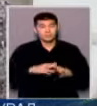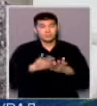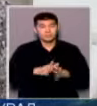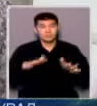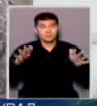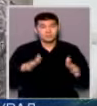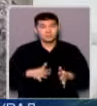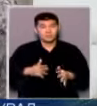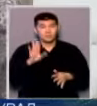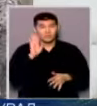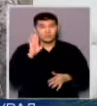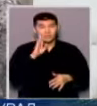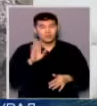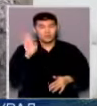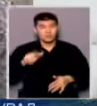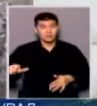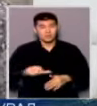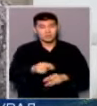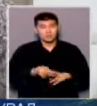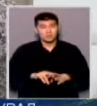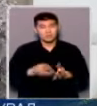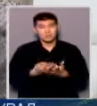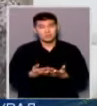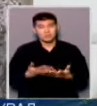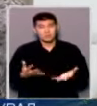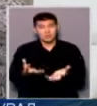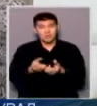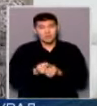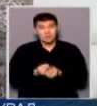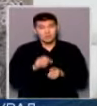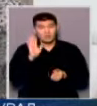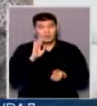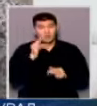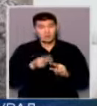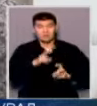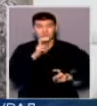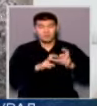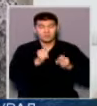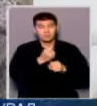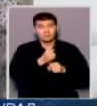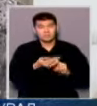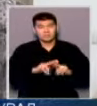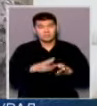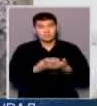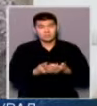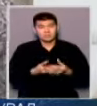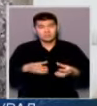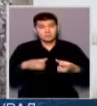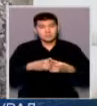минимизации использования воды с реки Урал, минимизации использования воды с водовода